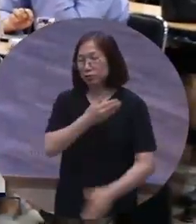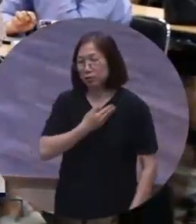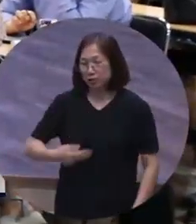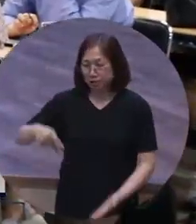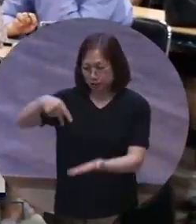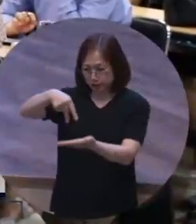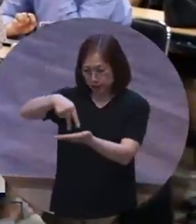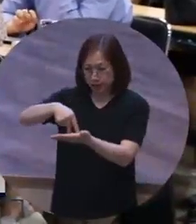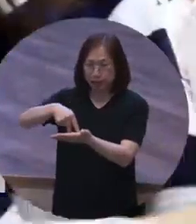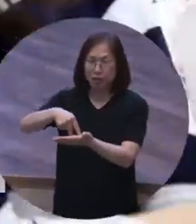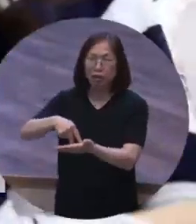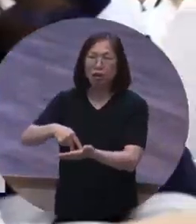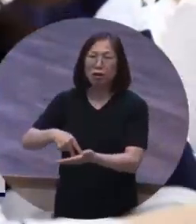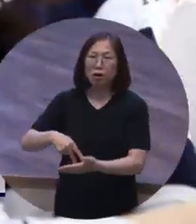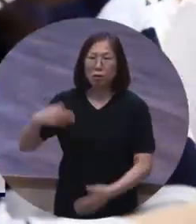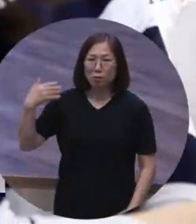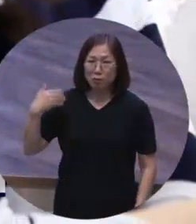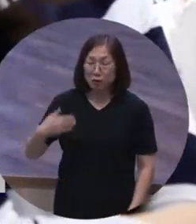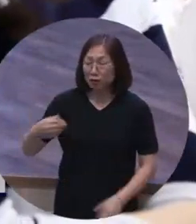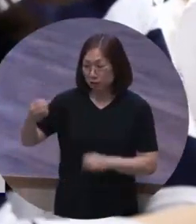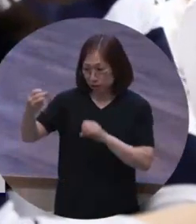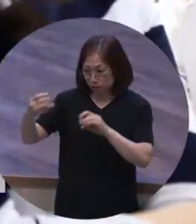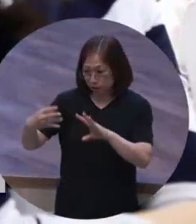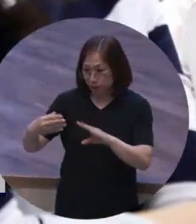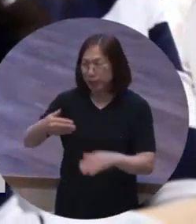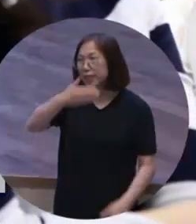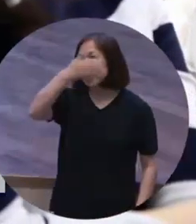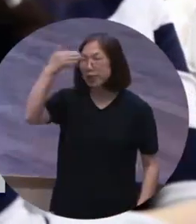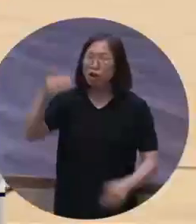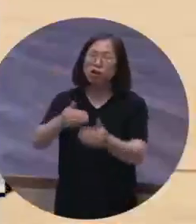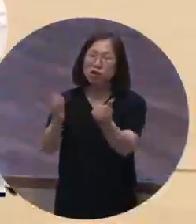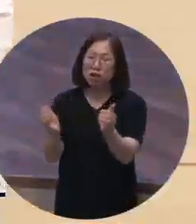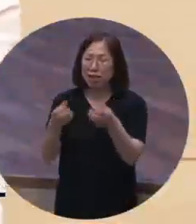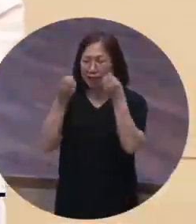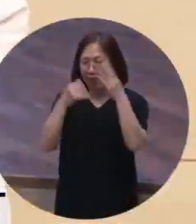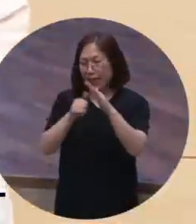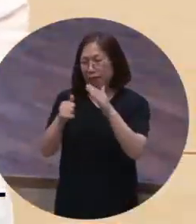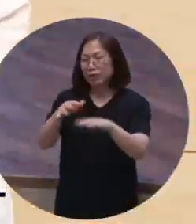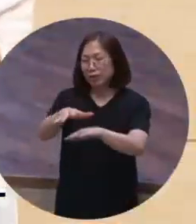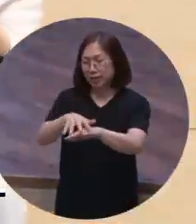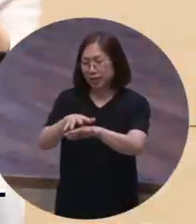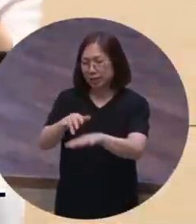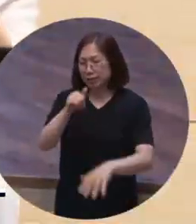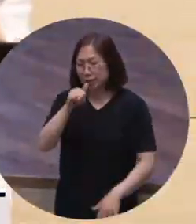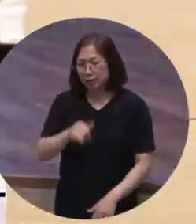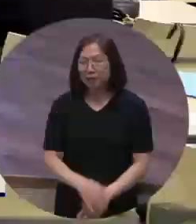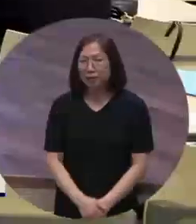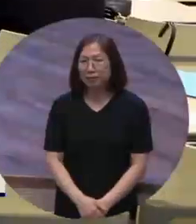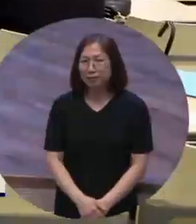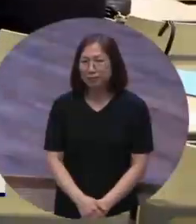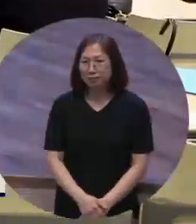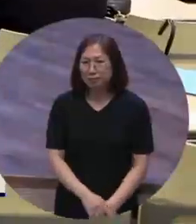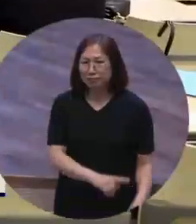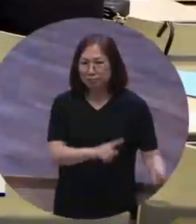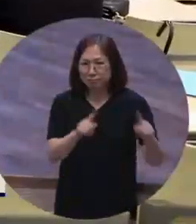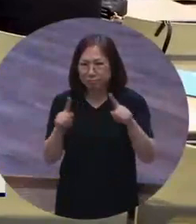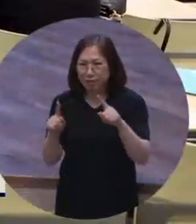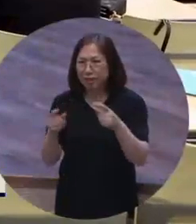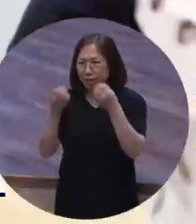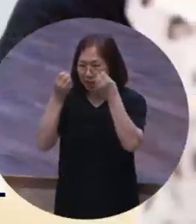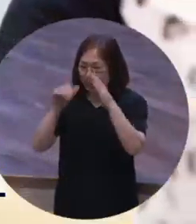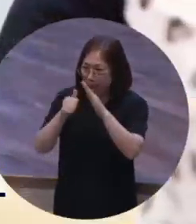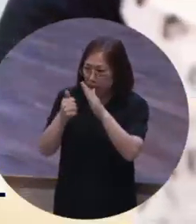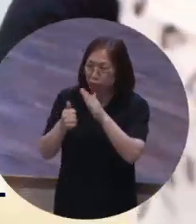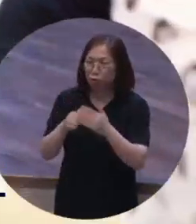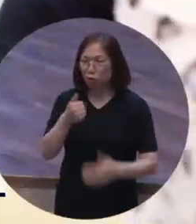되는 어메이징한 비결, 바로 코람데오의 새가족 시스템입니다. 흥이 넘치는 새가족 소개부터